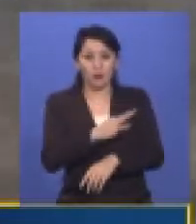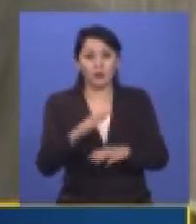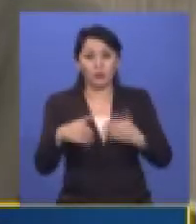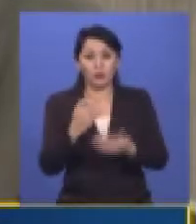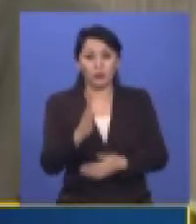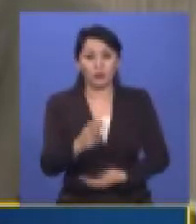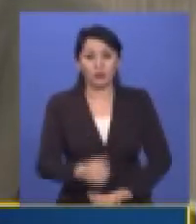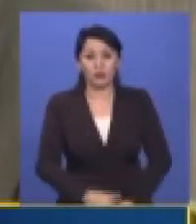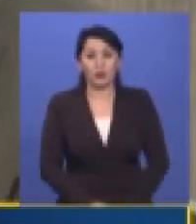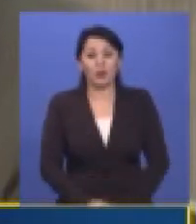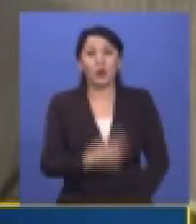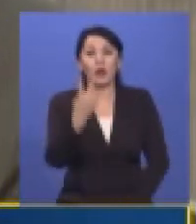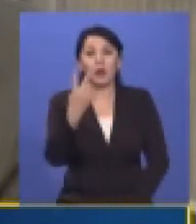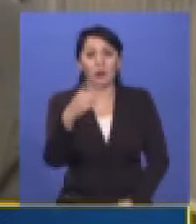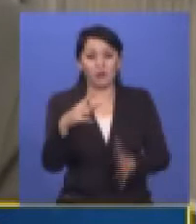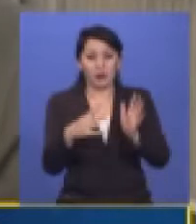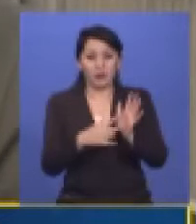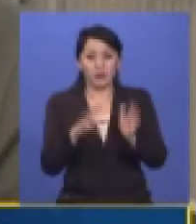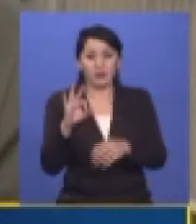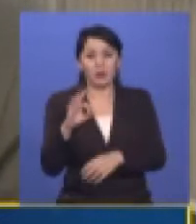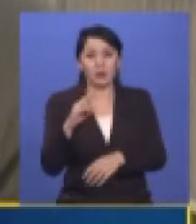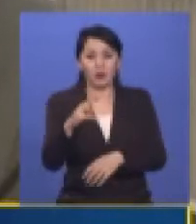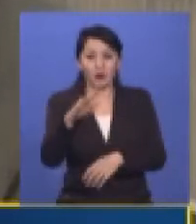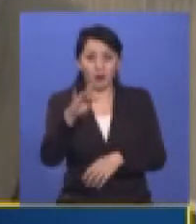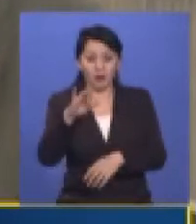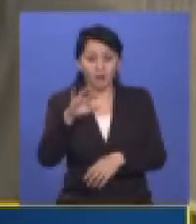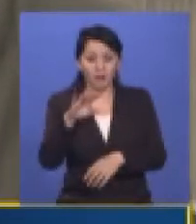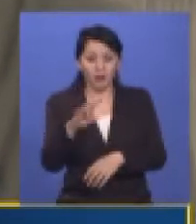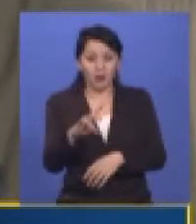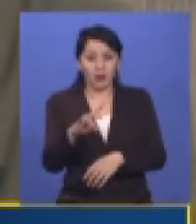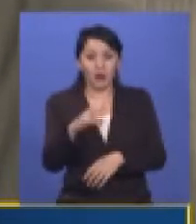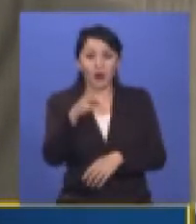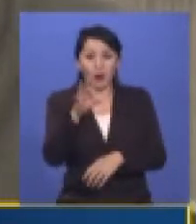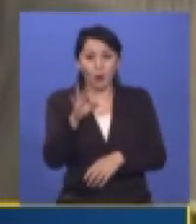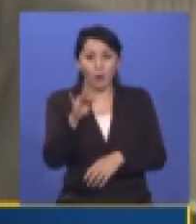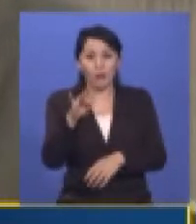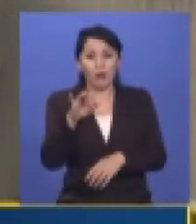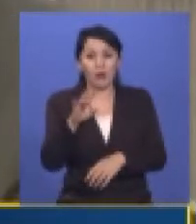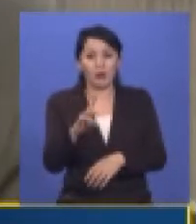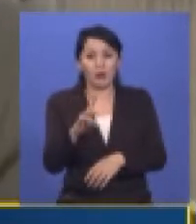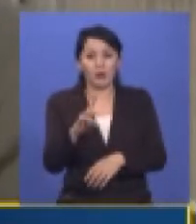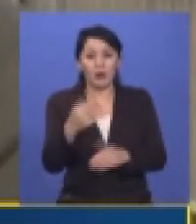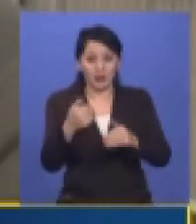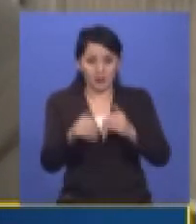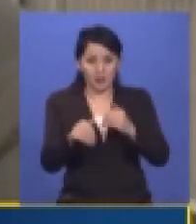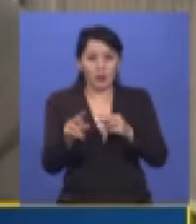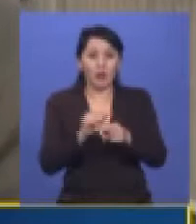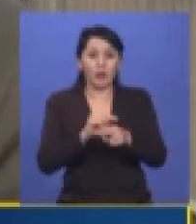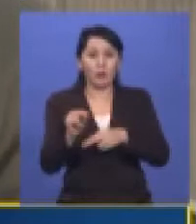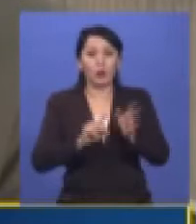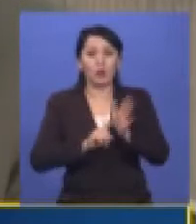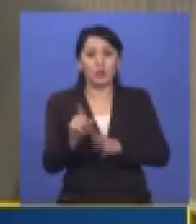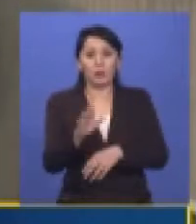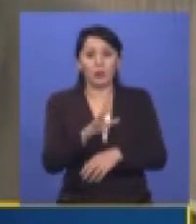берілмек. 28 қазан күні бізде Караванда көшесінде орналасқан көпірде орташа жөндеу жұмыстары басталған